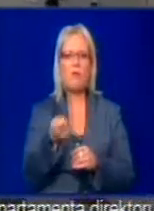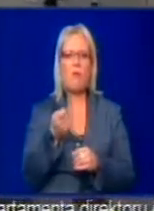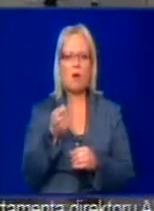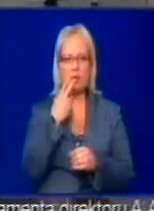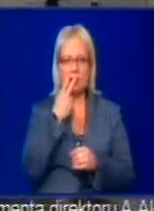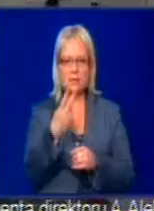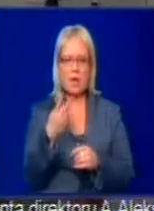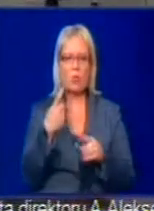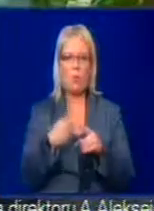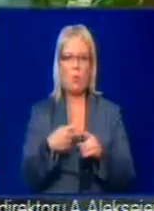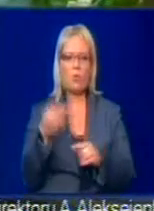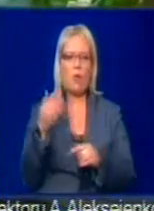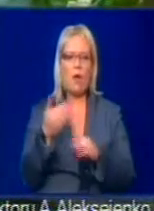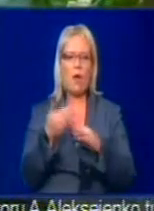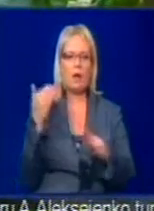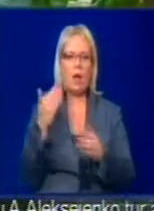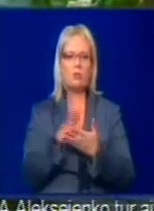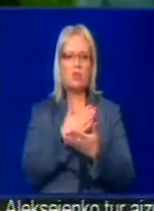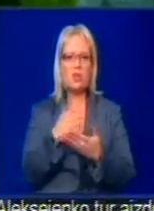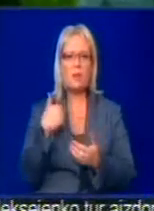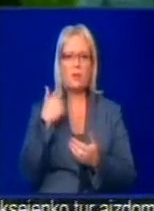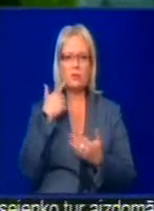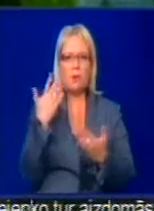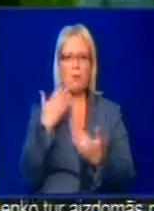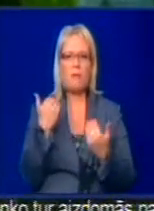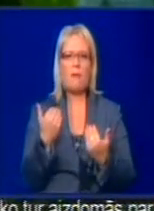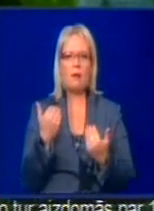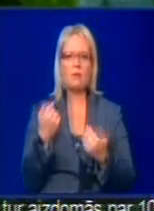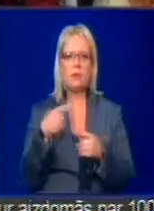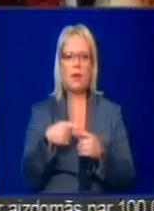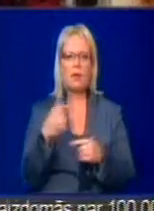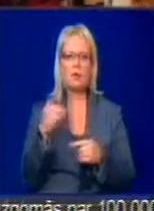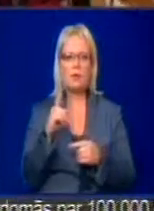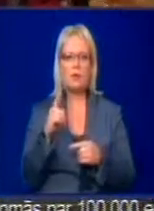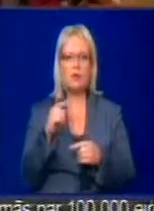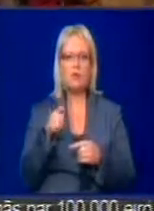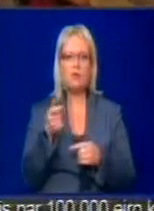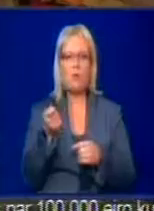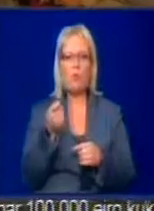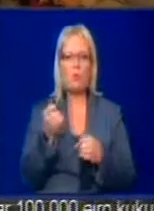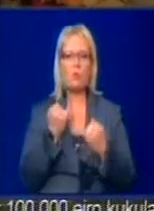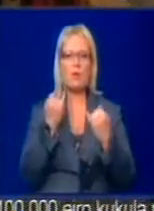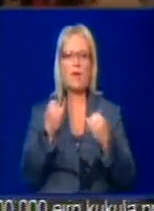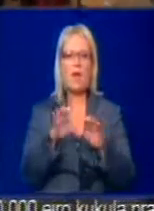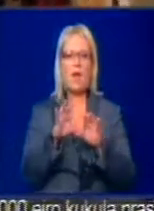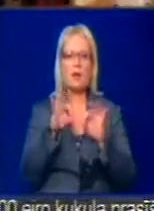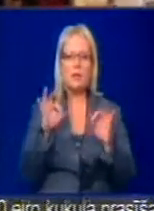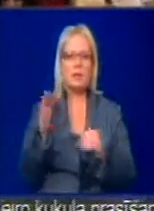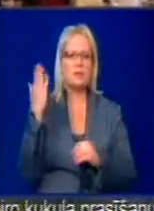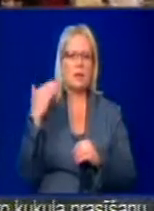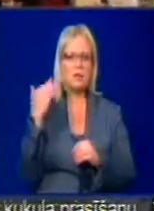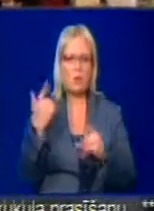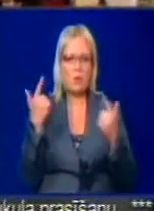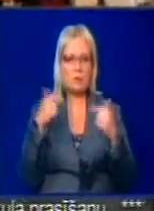izskatu. Un no agrajām šķirnēm, es domāju, ka viņa patreiz arī nāk topā. Šo ogu dievināšana aizsākās sensinos